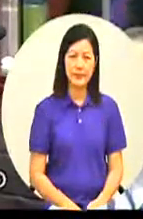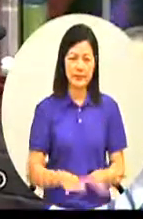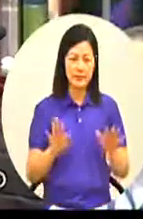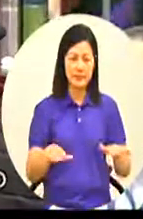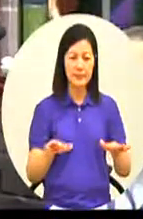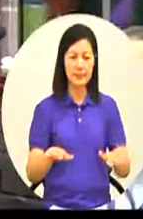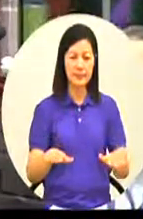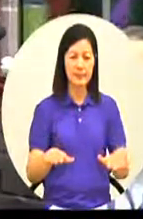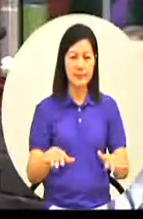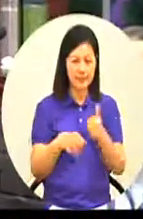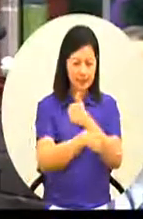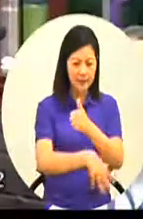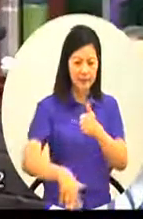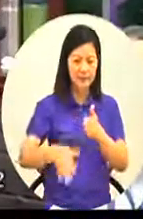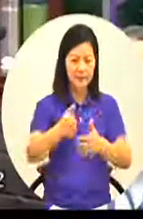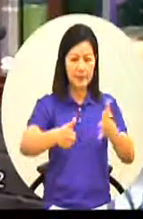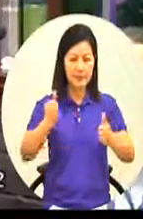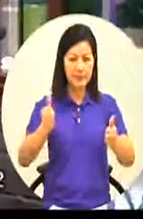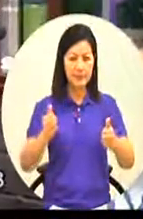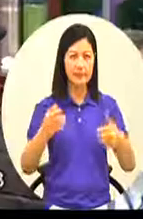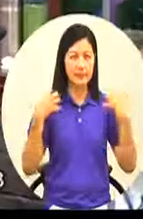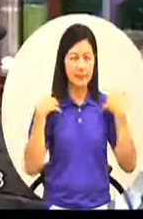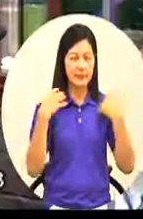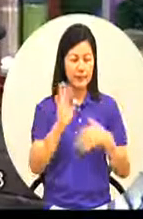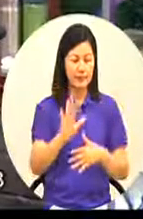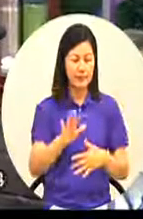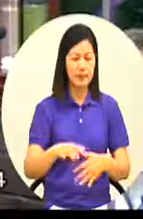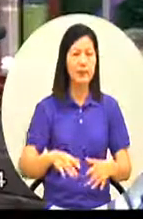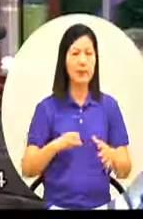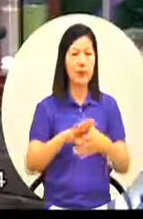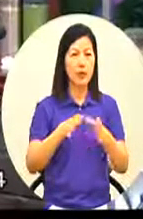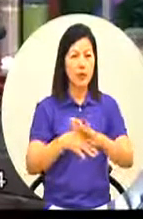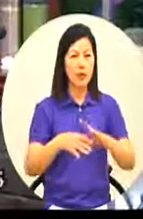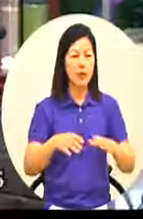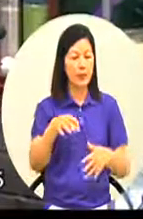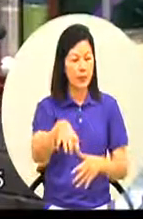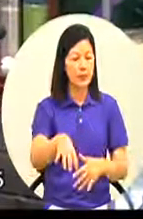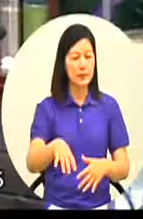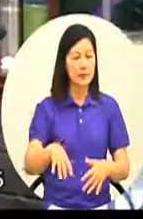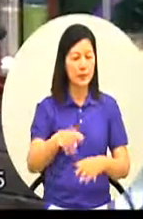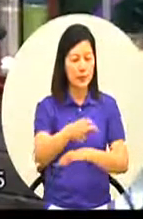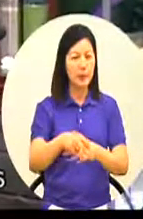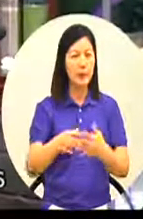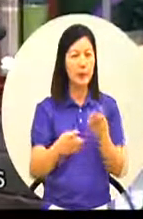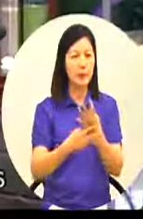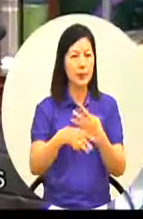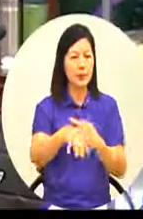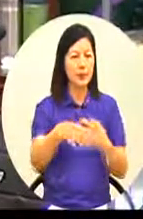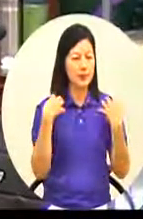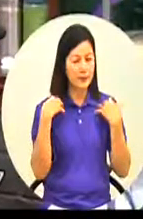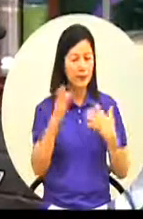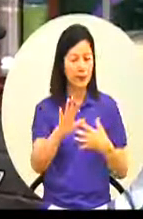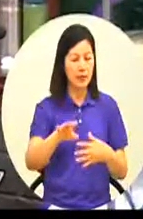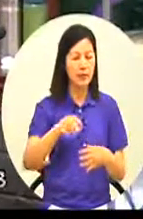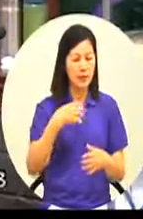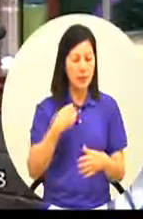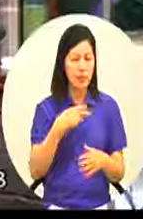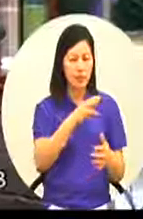各不同的局处在处理，一个是文化局，一个是农业，我会把这个意见再转达哈，大家可以再好好考虑一